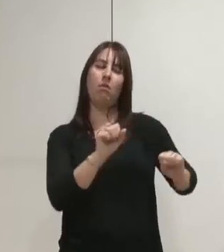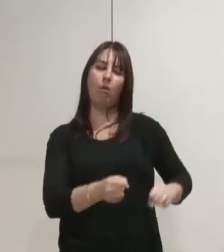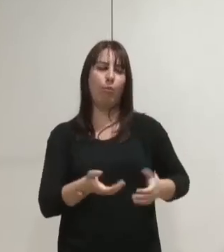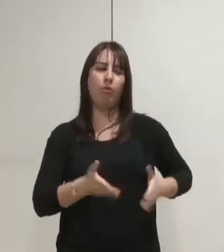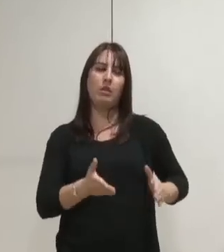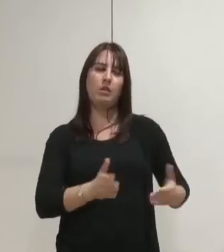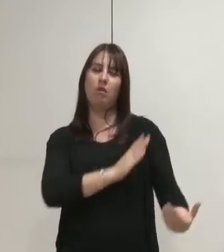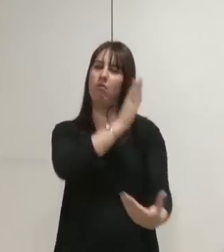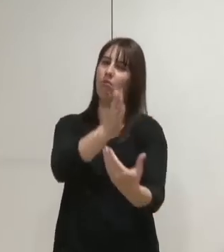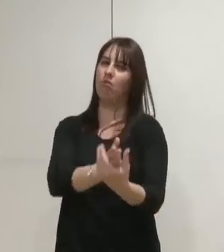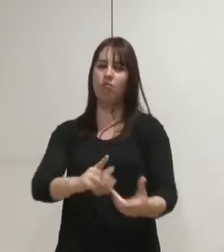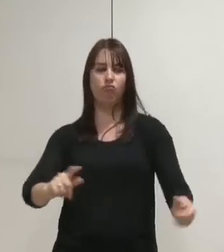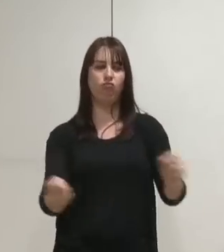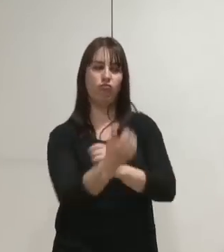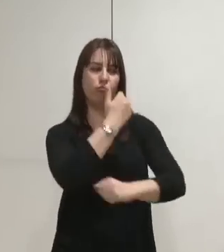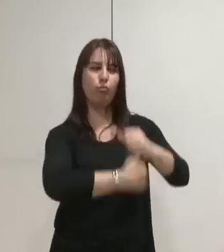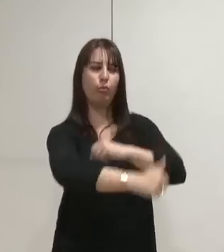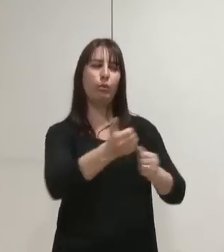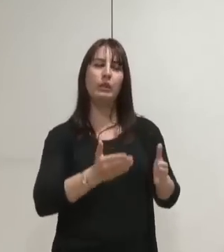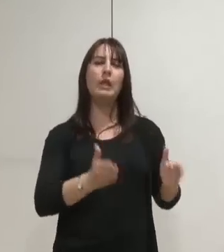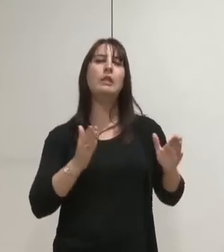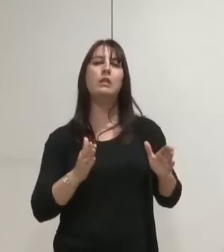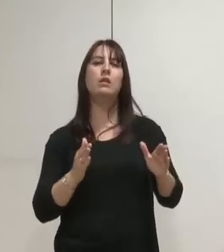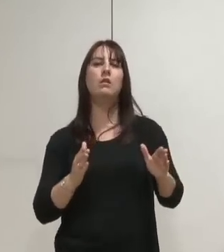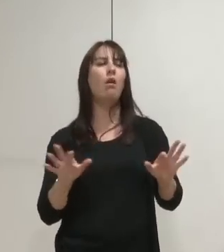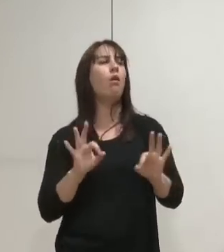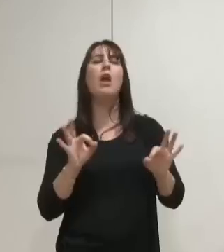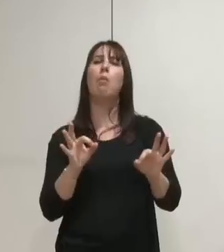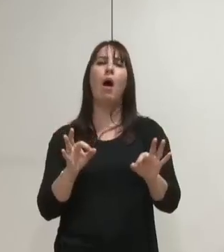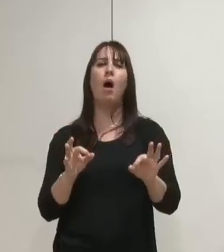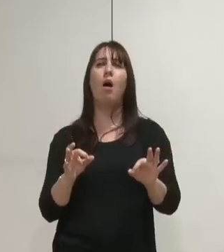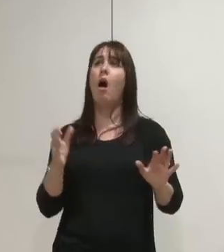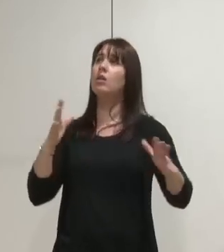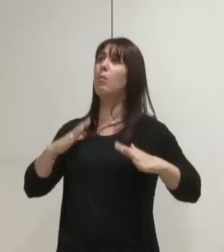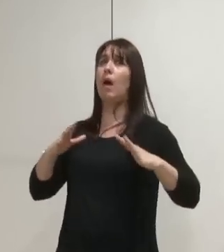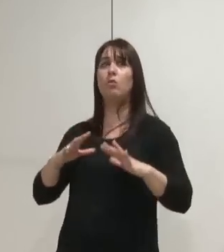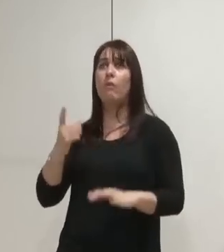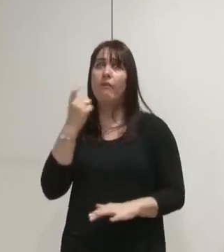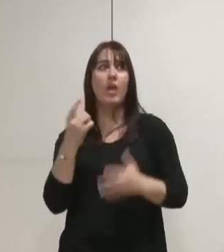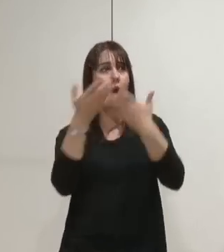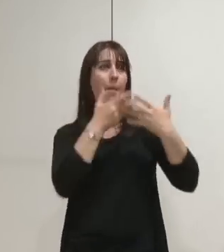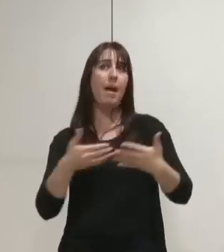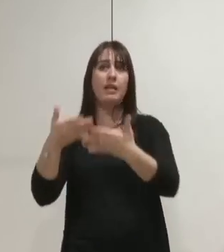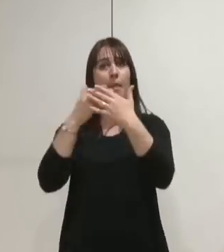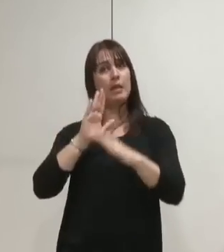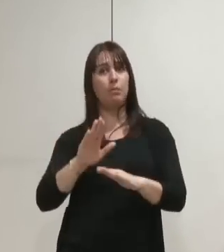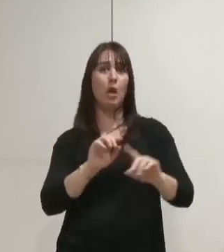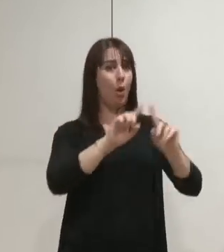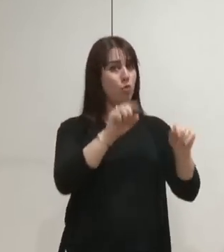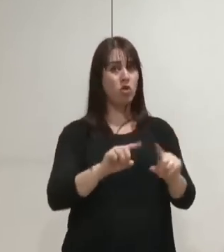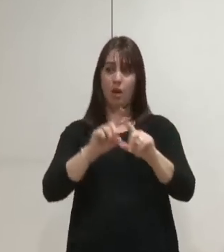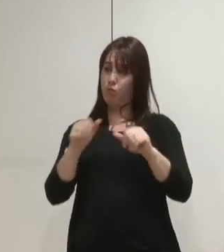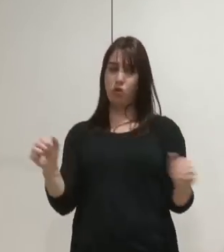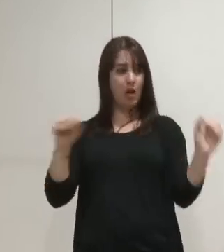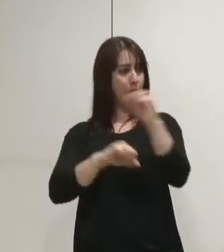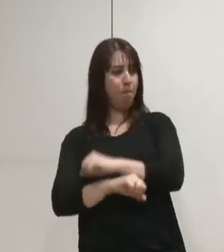d'intervention et que tout n'était pas le résultat d'une logique purement mathématique qui devait s'appliquer